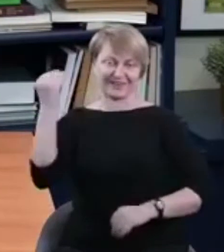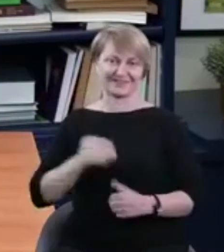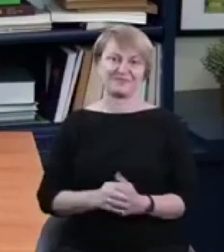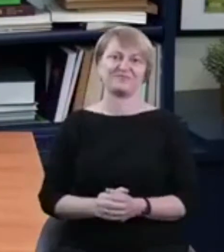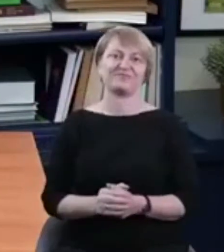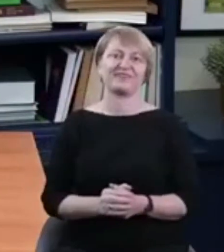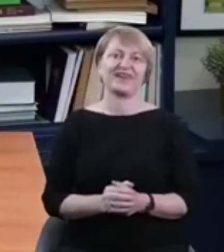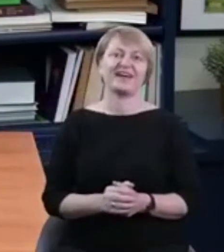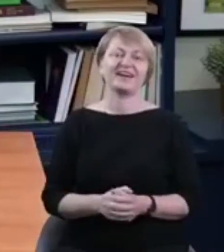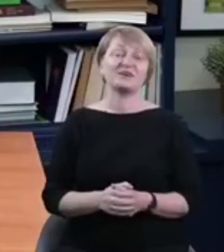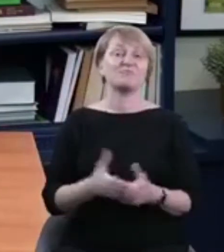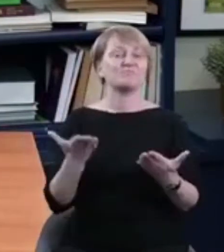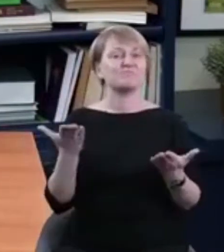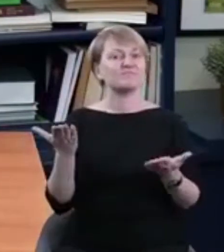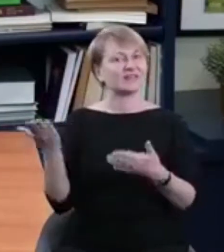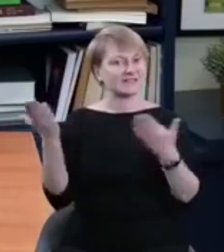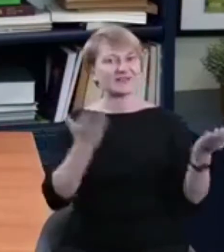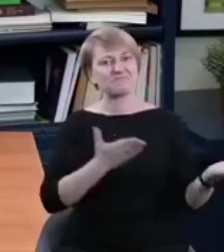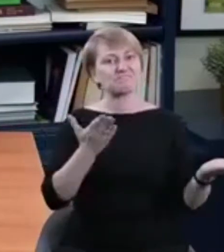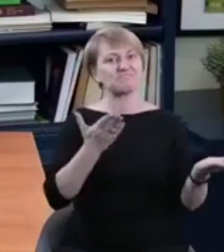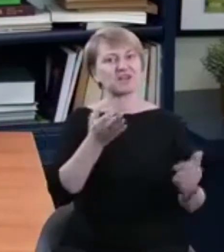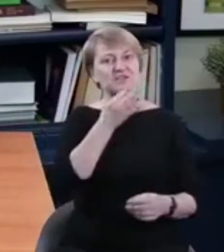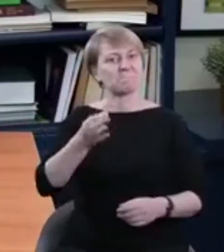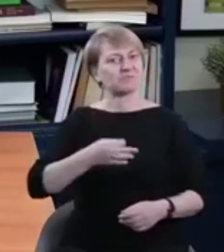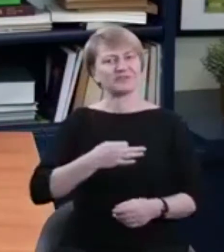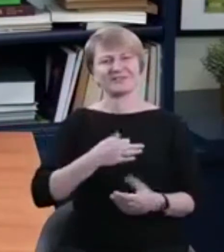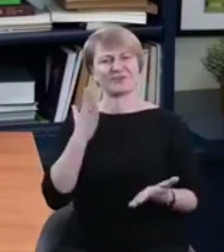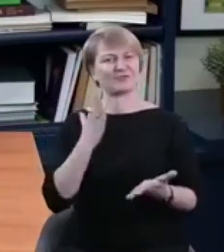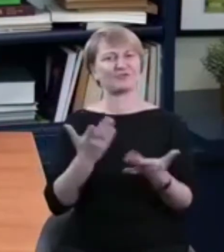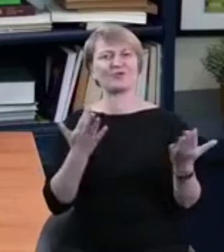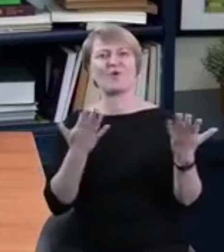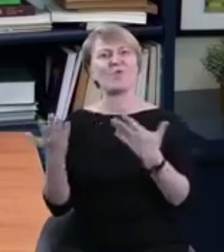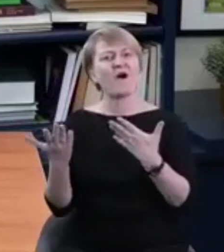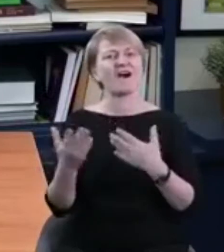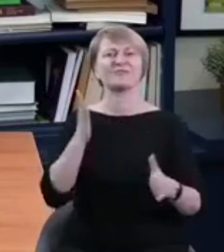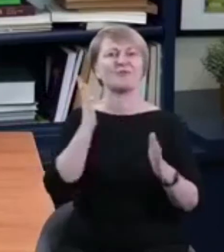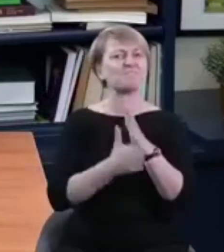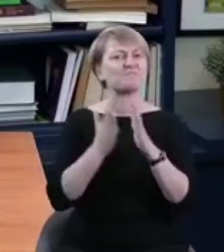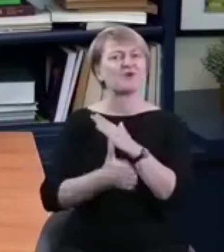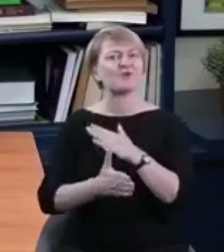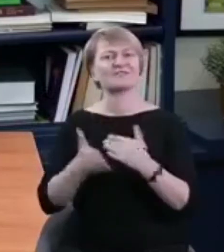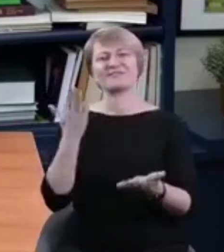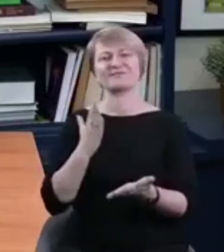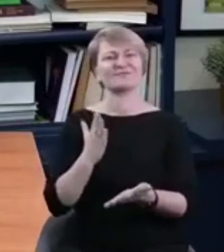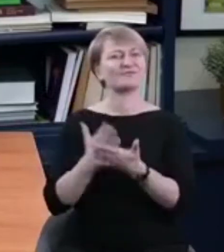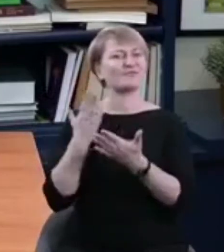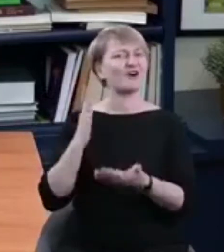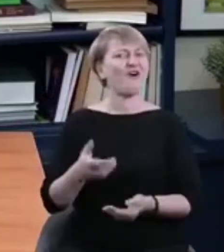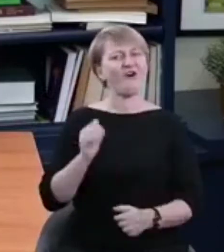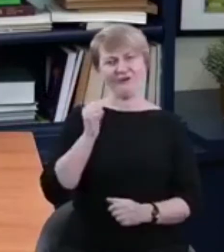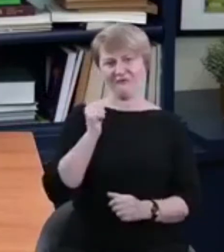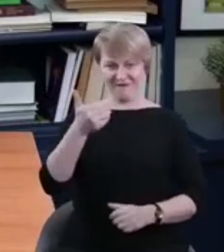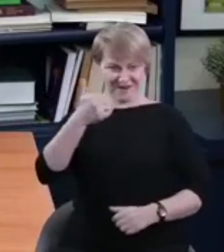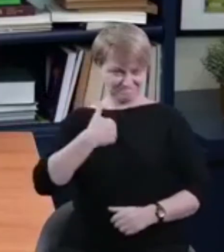prosić o to żebyście zadawali tylko łatwe i przyjemne pytania w zasadzie ograniczyłem aktywność do chwalenia dzisiaj na na czacie pana